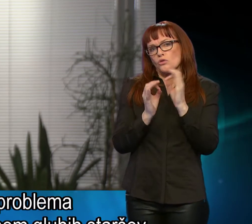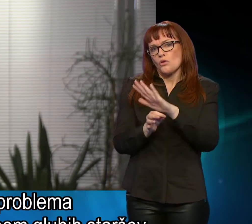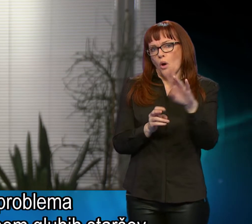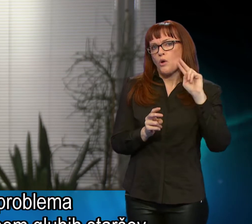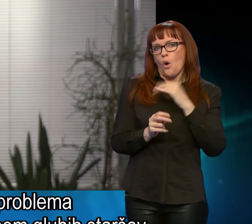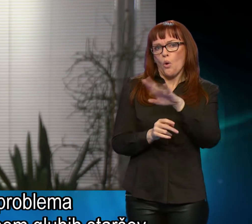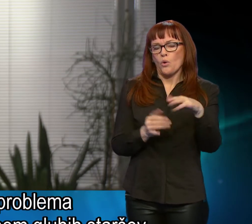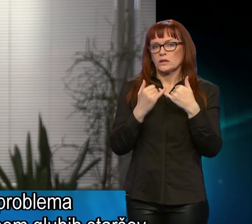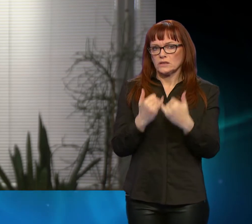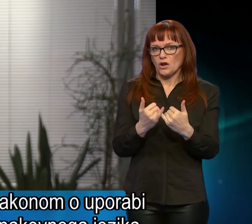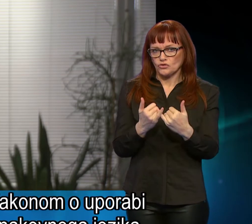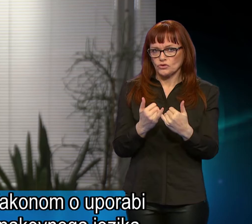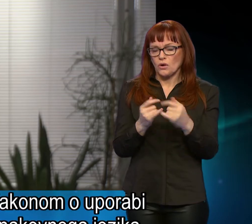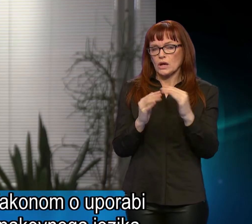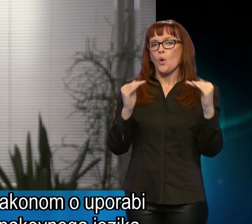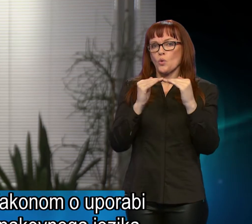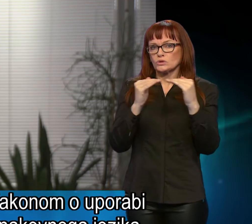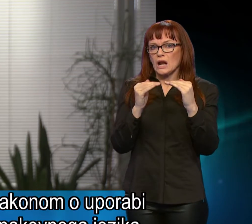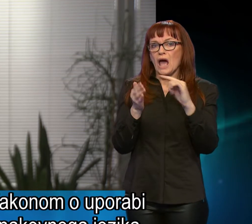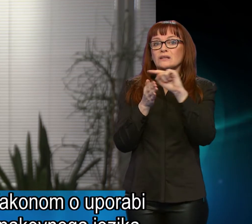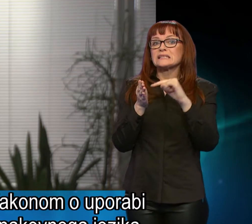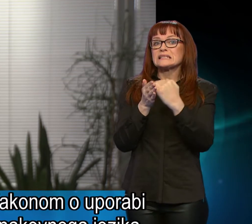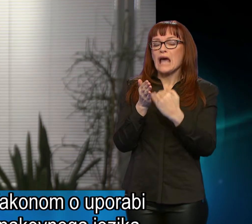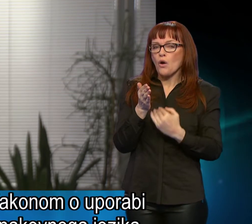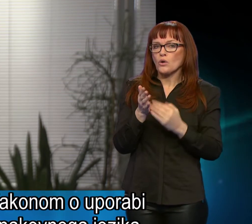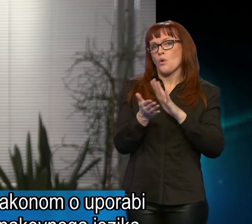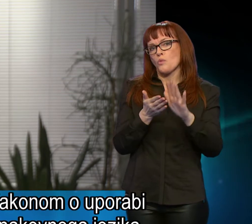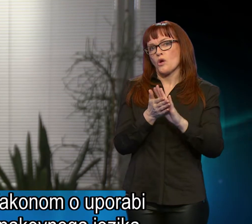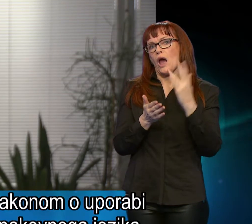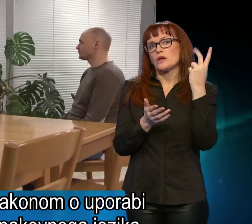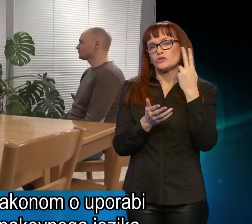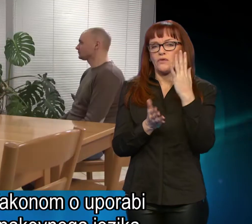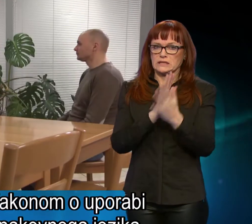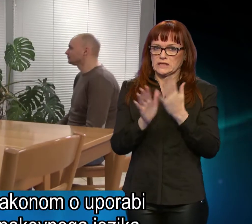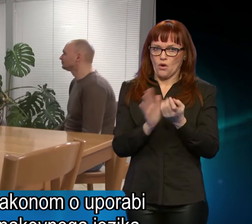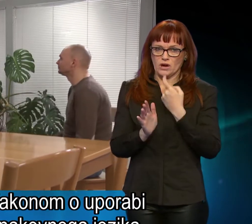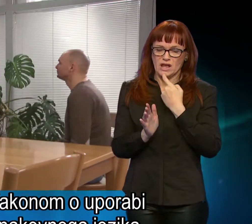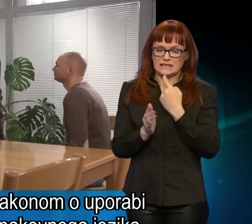gluhih staršev in v skladu z zakonom o uporabi slovenskega znakovnega jezika.